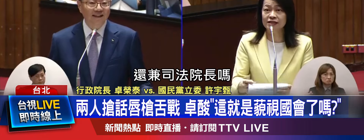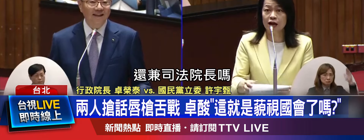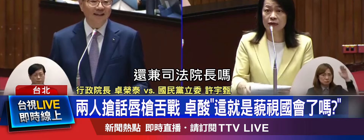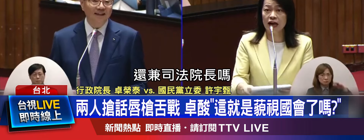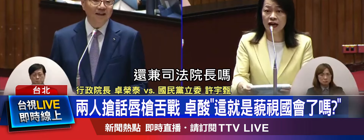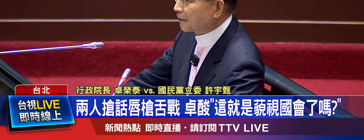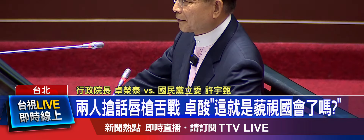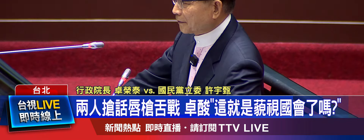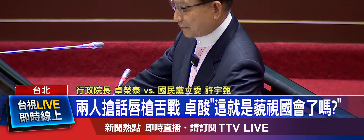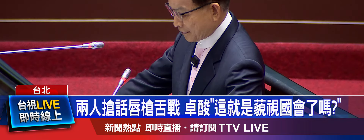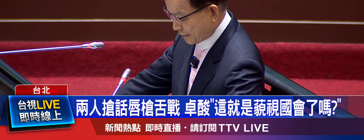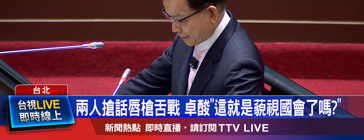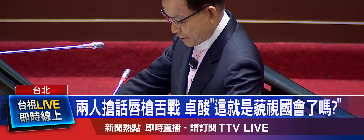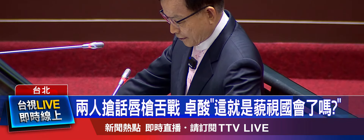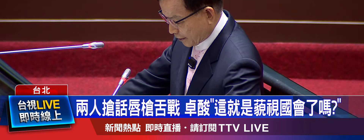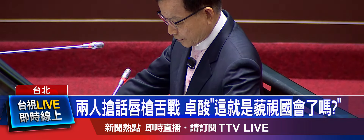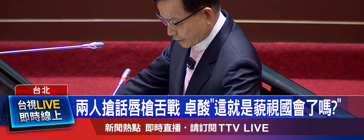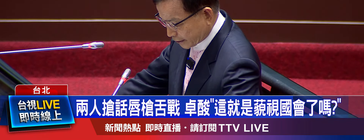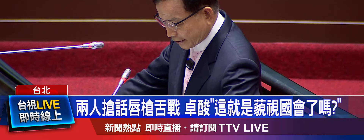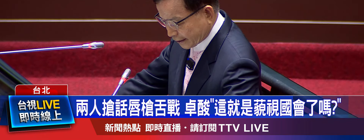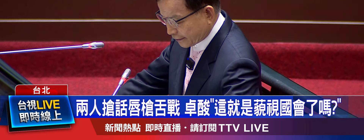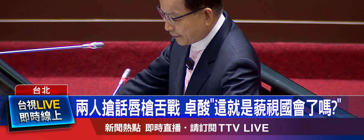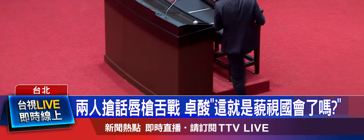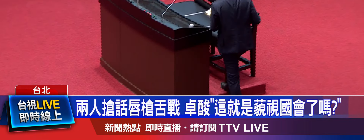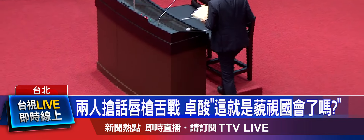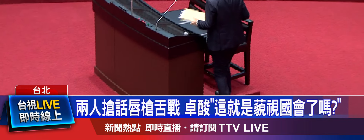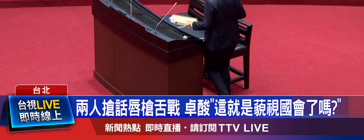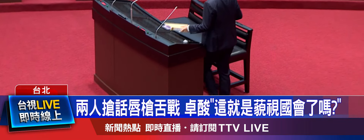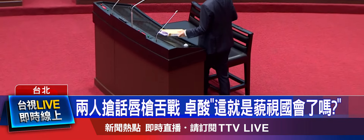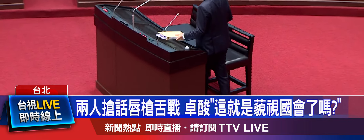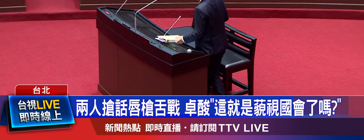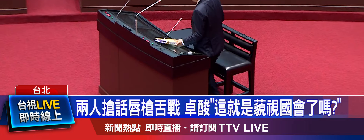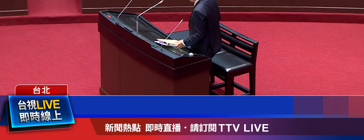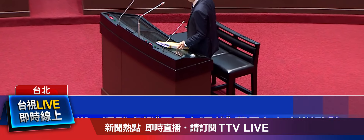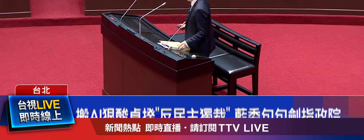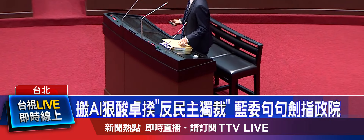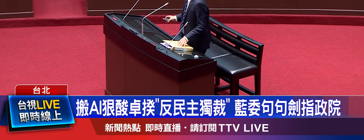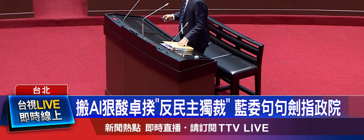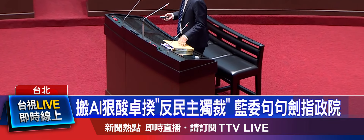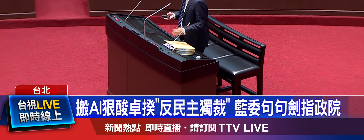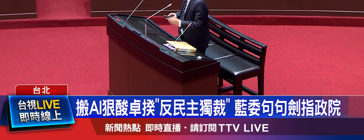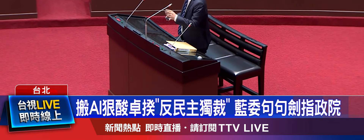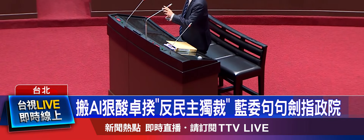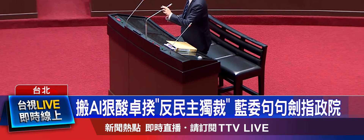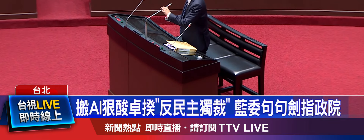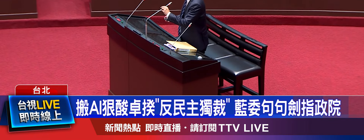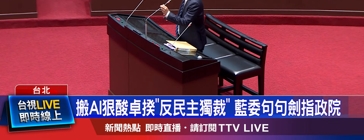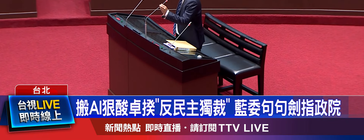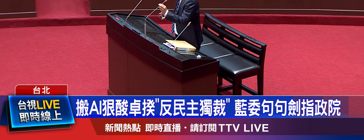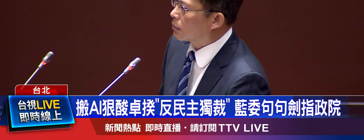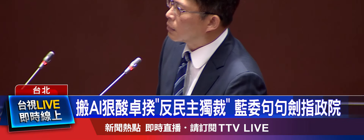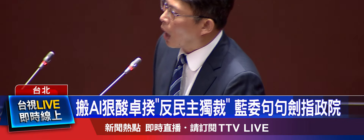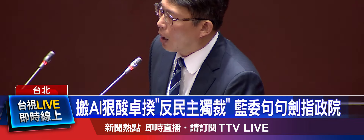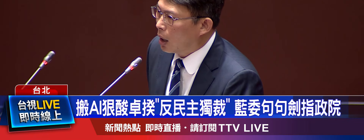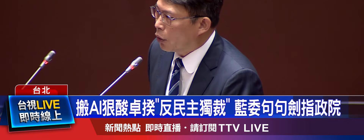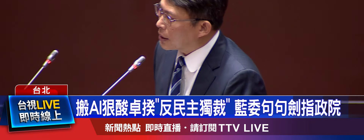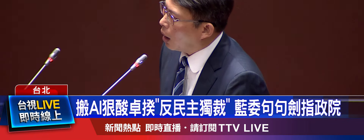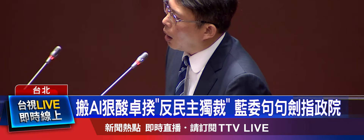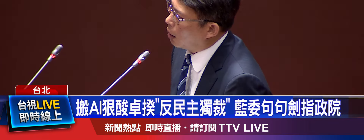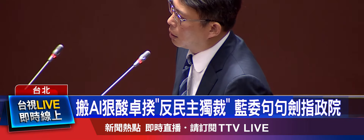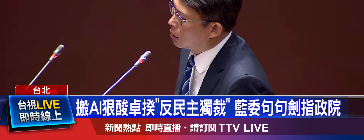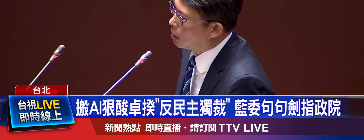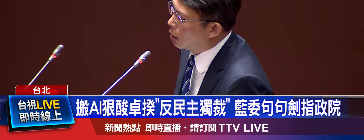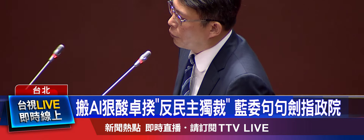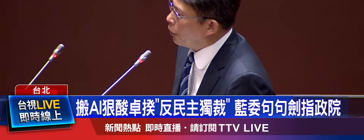法院长吗？ 连番上阵，句句剑指卓院长，而民众党团总召黄国昌则为了官员续位陈述罪行由谁来定